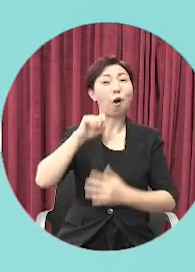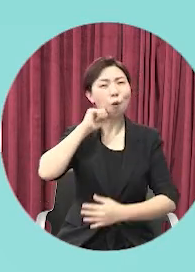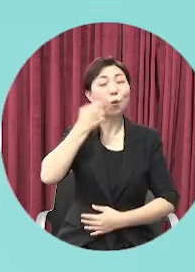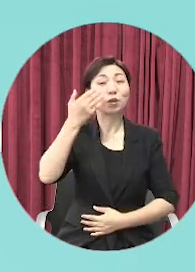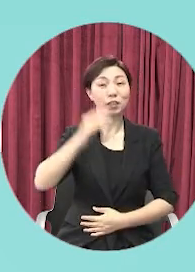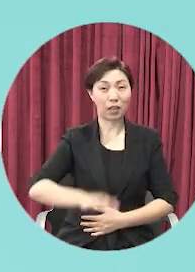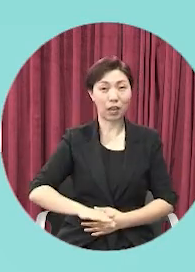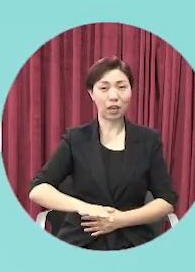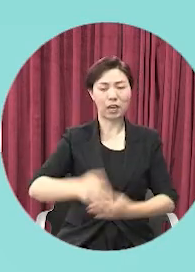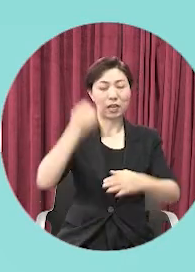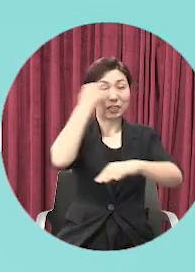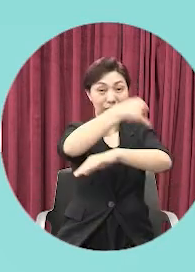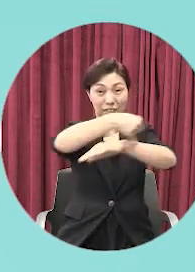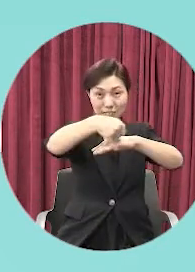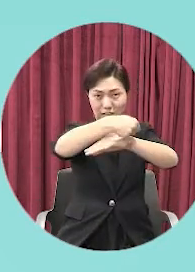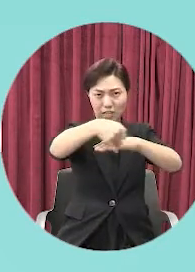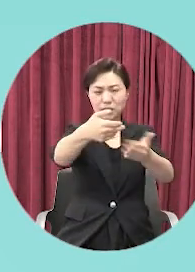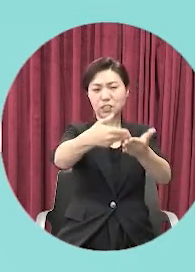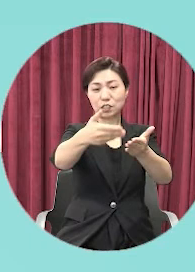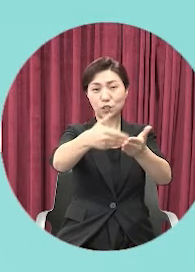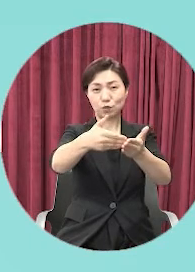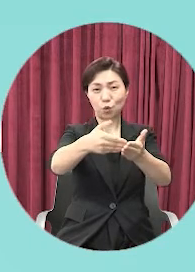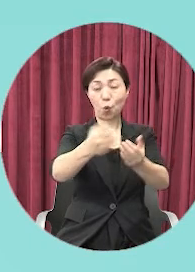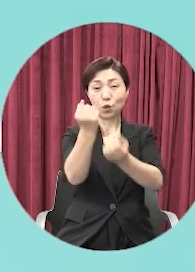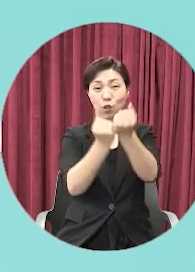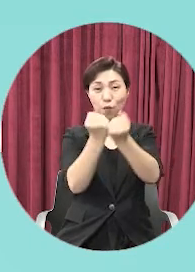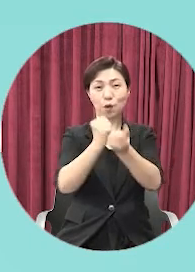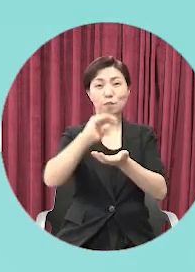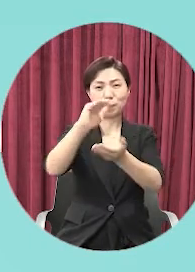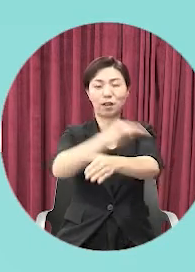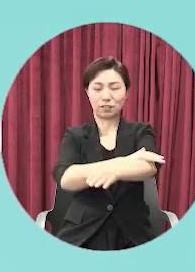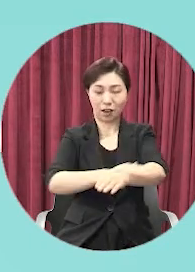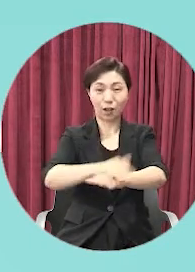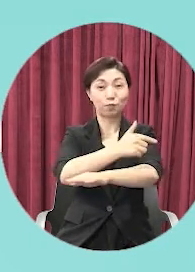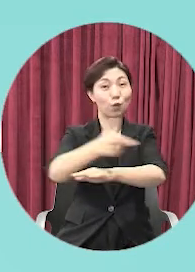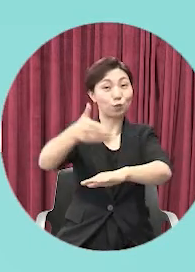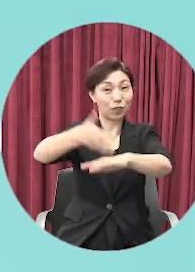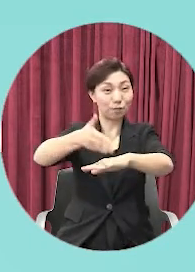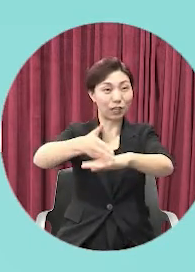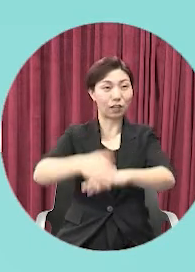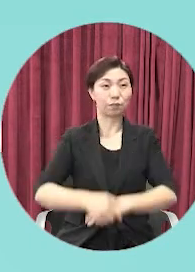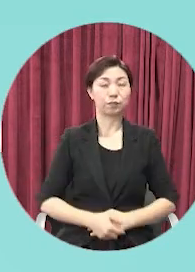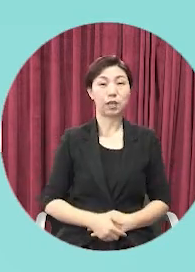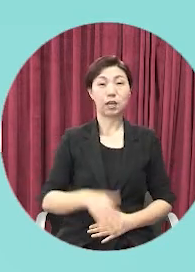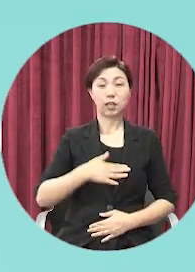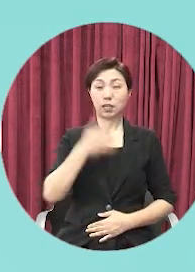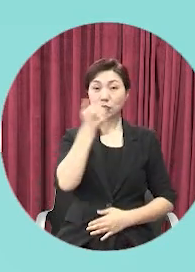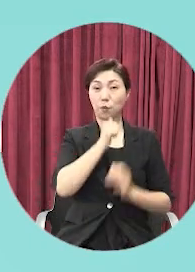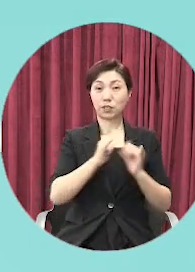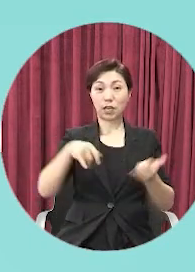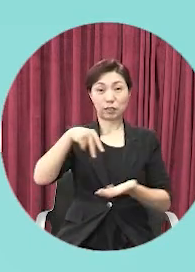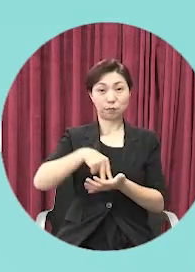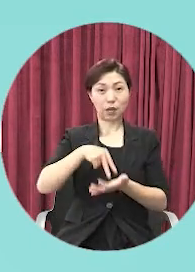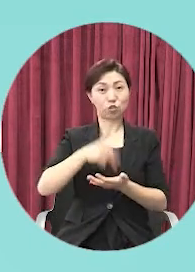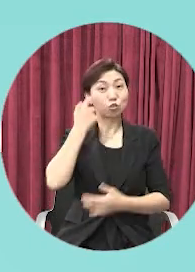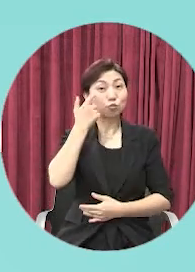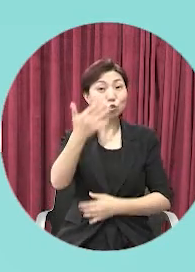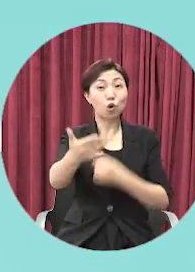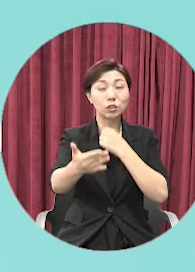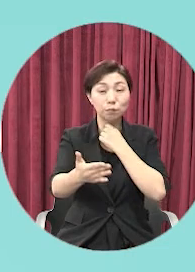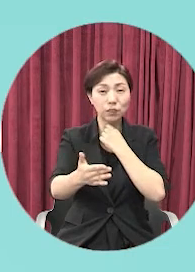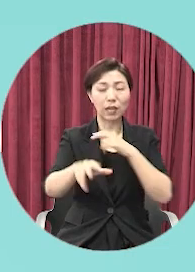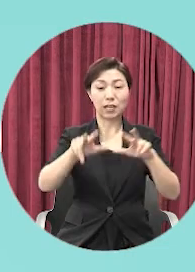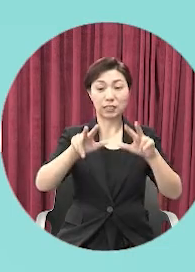시각적으로 디자인적으로 잘 설명해 주셔서 굉장히 이해가 좋았습니다. 제가 교수님께 좌장으로 질문 하나 드리면 지금 여기에 구현되어 있는